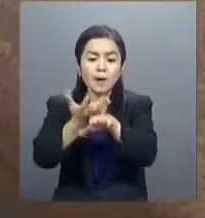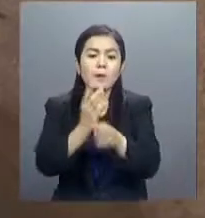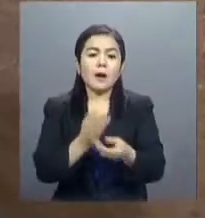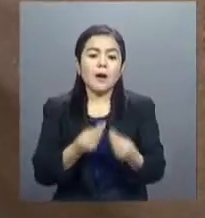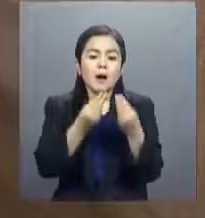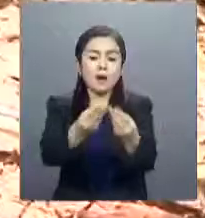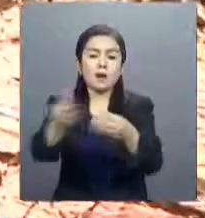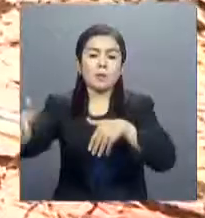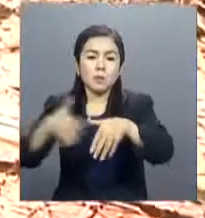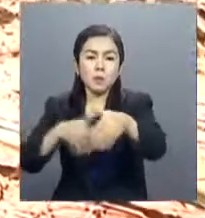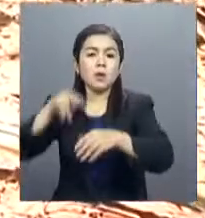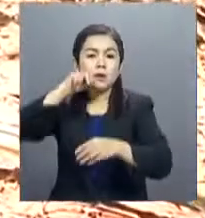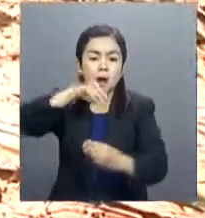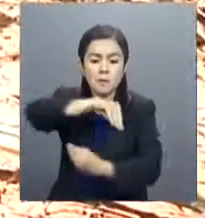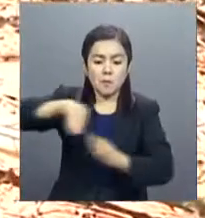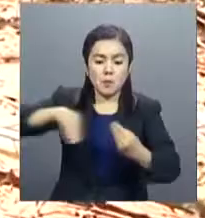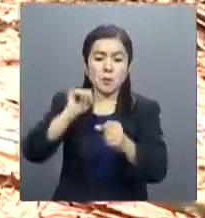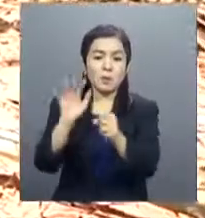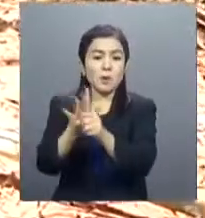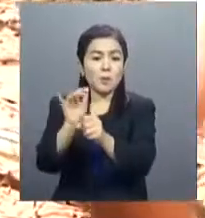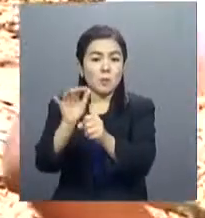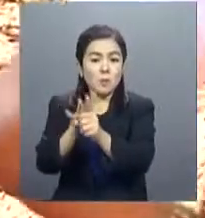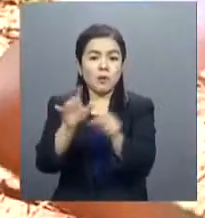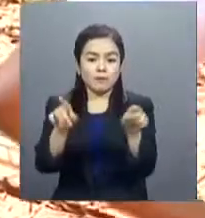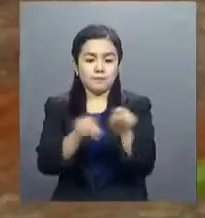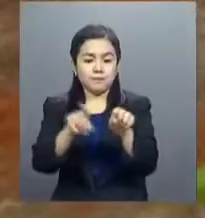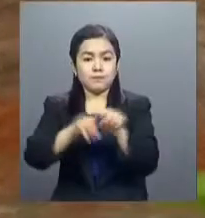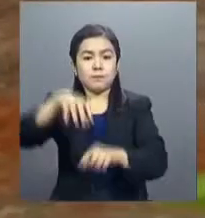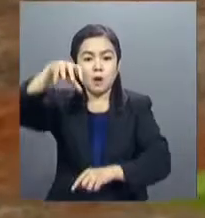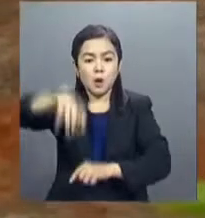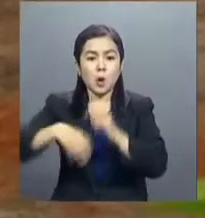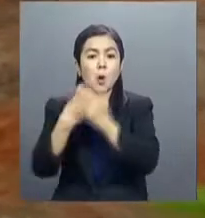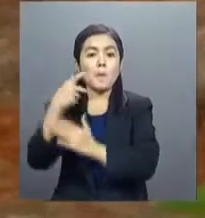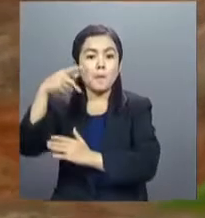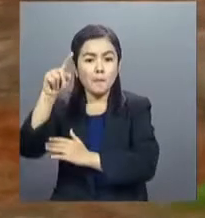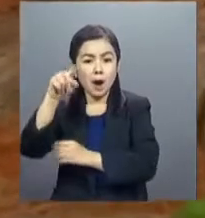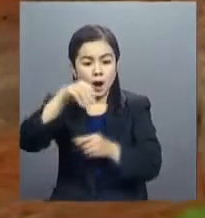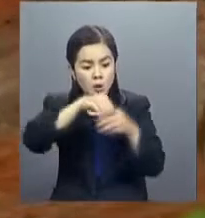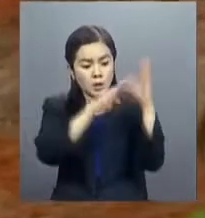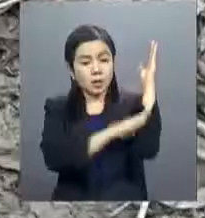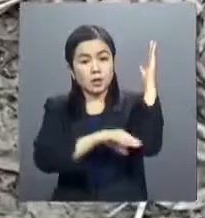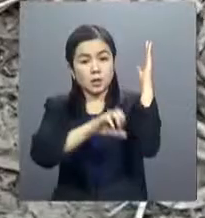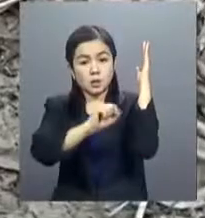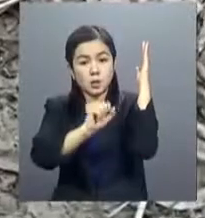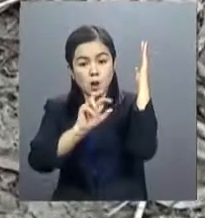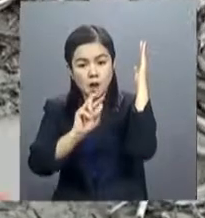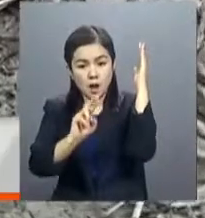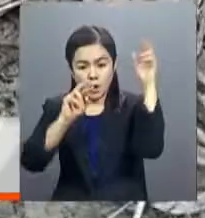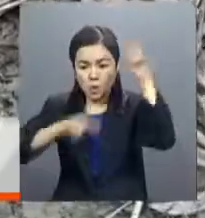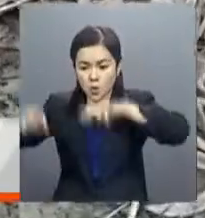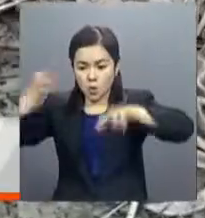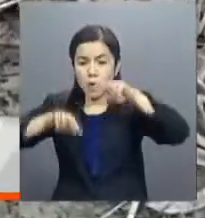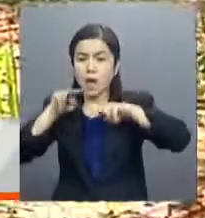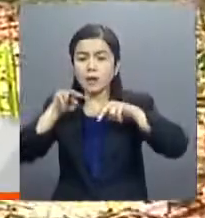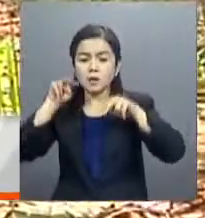ประสบพรด้านเจ้าหน้าที่อุทยานแห่งชาติใต้ร่มเย็นจังหวัดสุราษฎร์ธานีวางกำลังเฝ้าช้าง